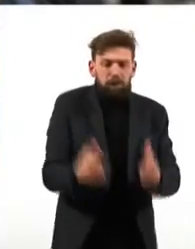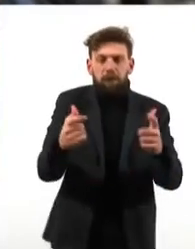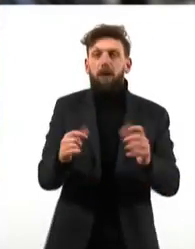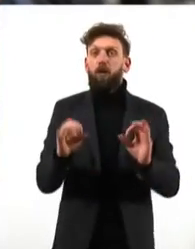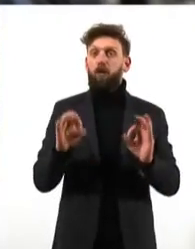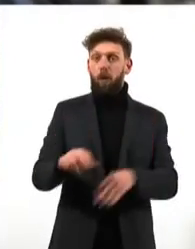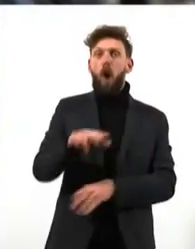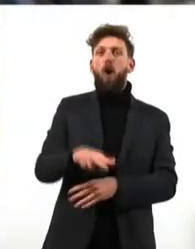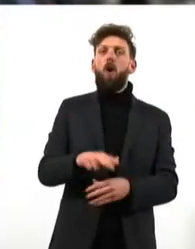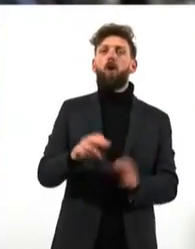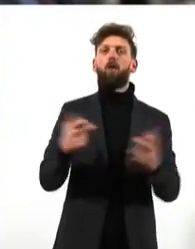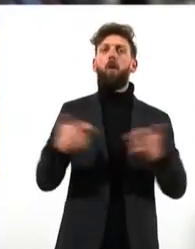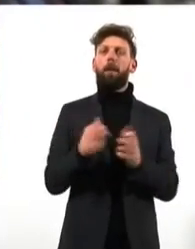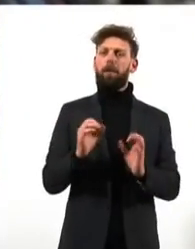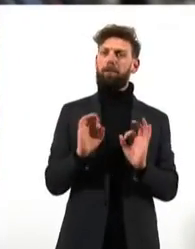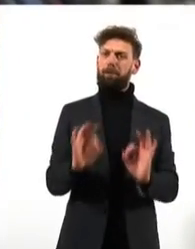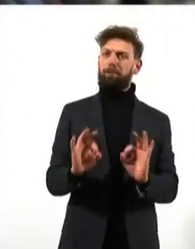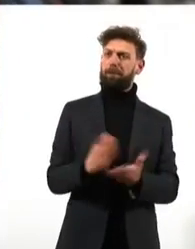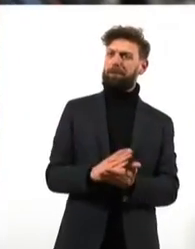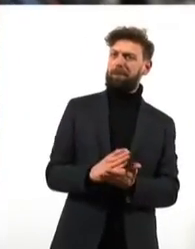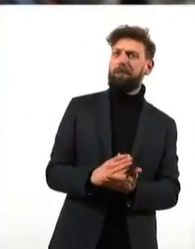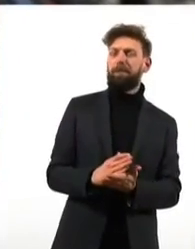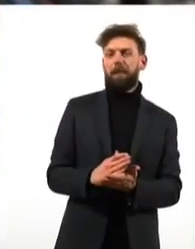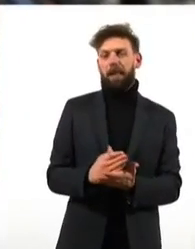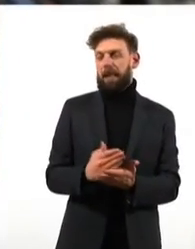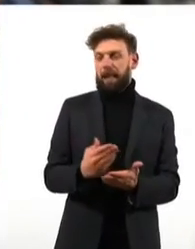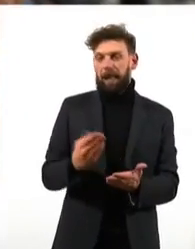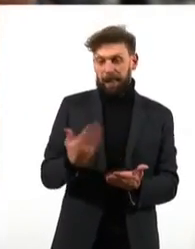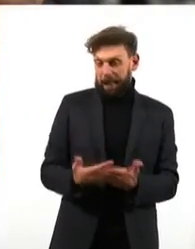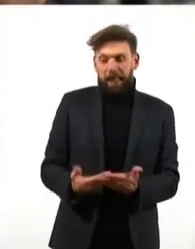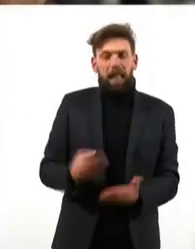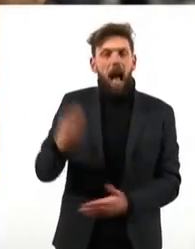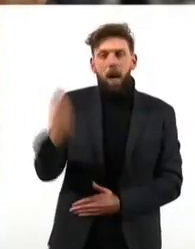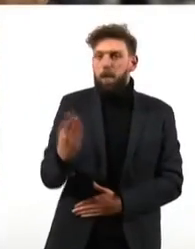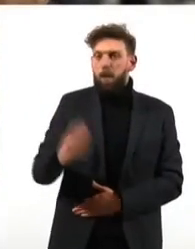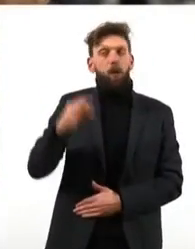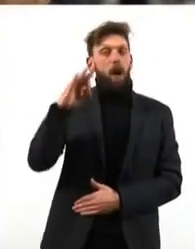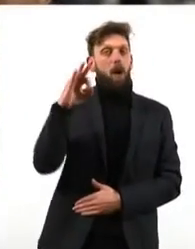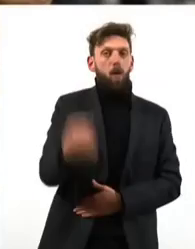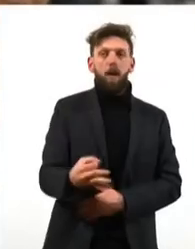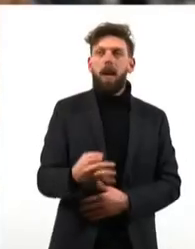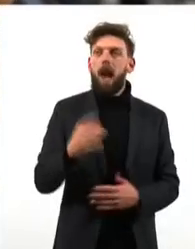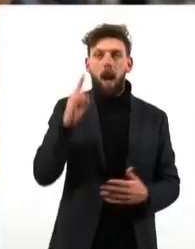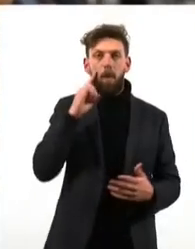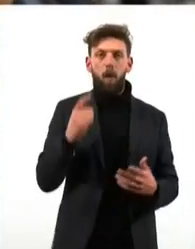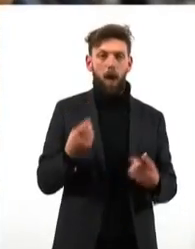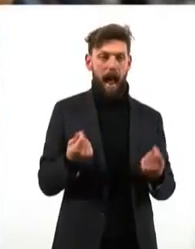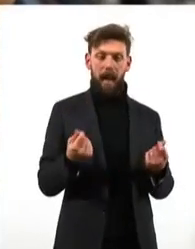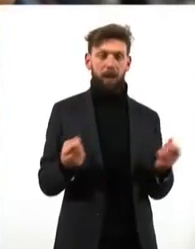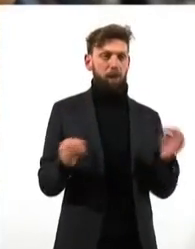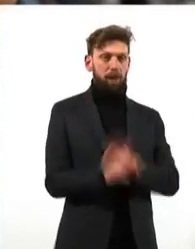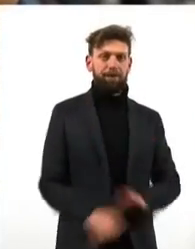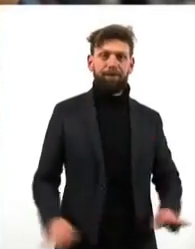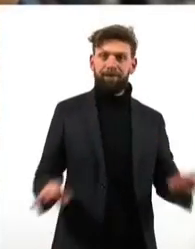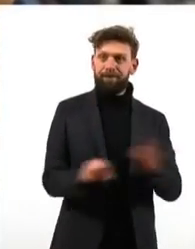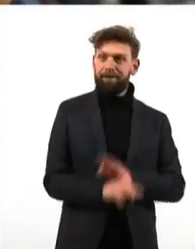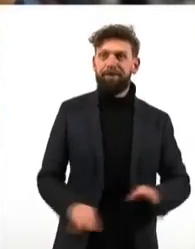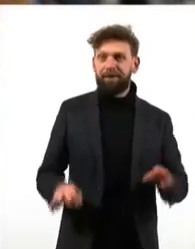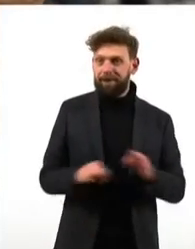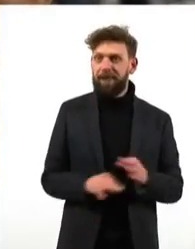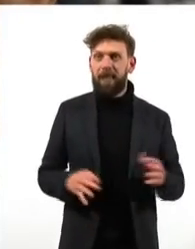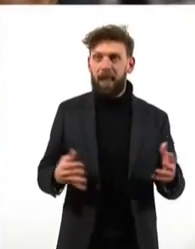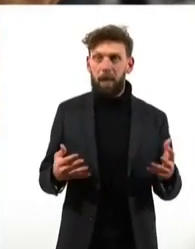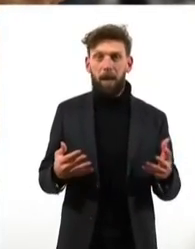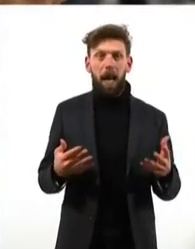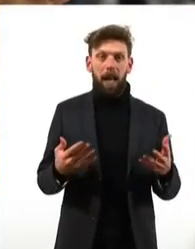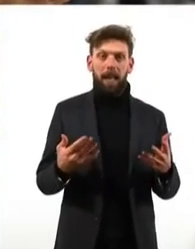abordable, Ashraf l'a évoqué, d'autres personnes, c'est un besoin, parce que quand on n'a pas d'argent, c'est 60% en moyenne